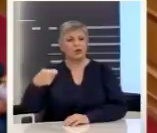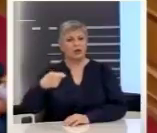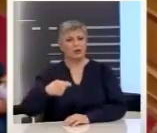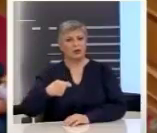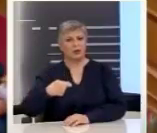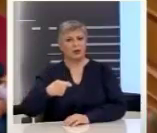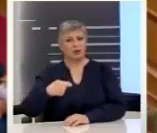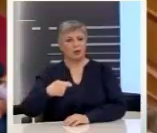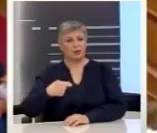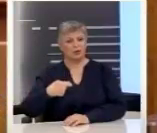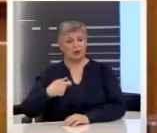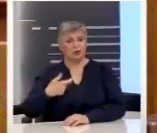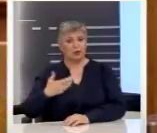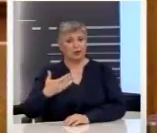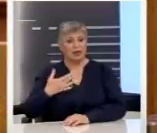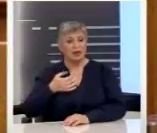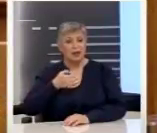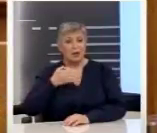κατονομάσει.